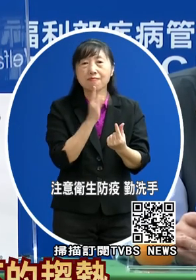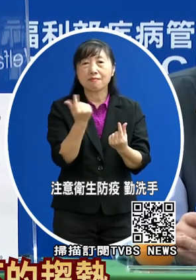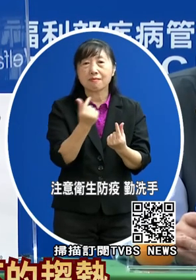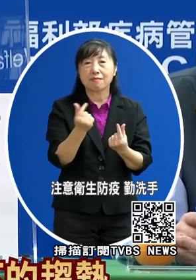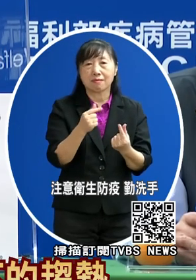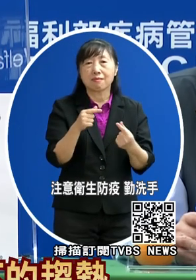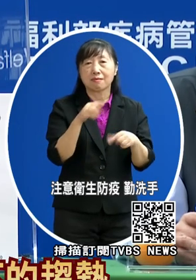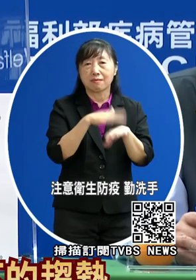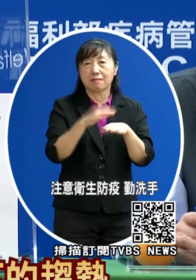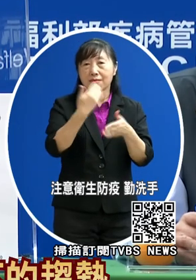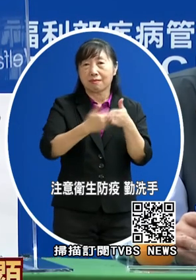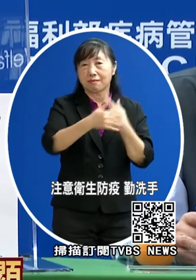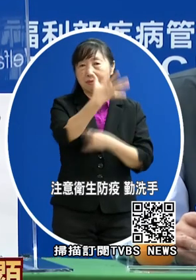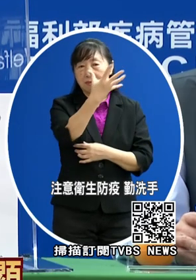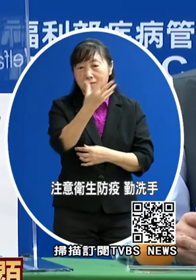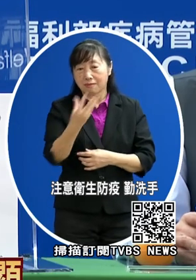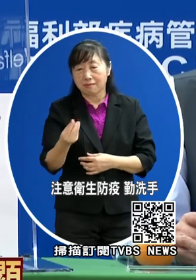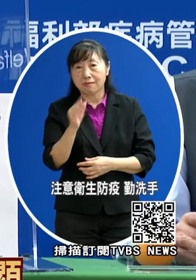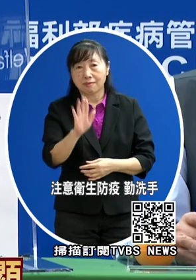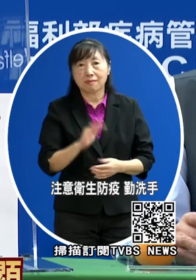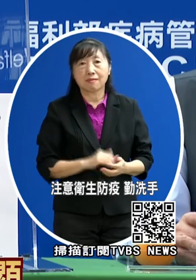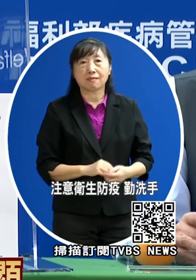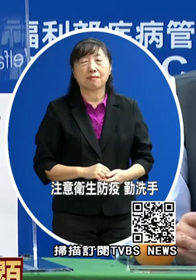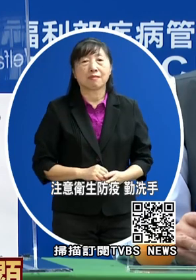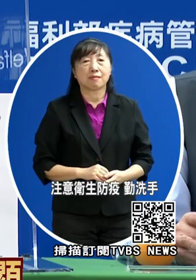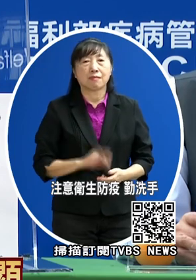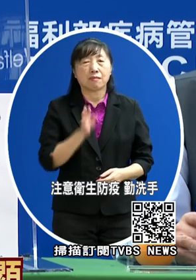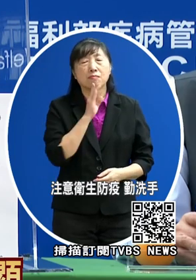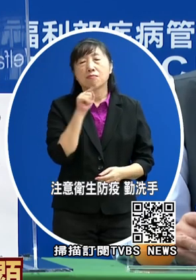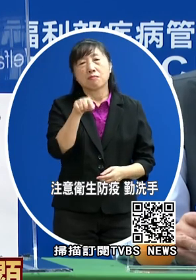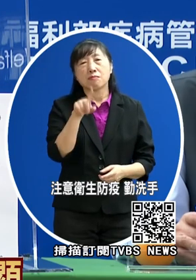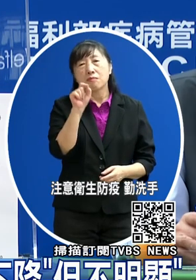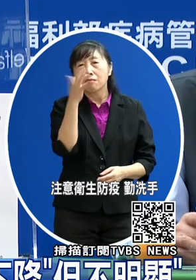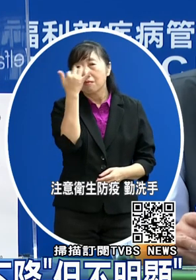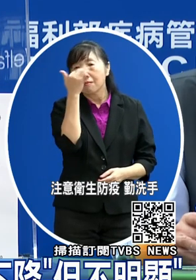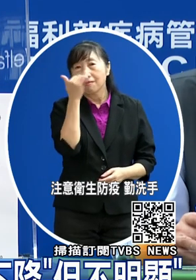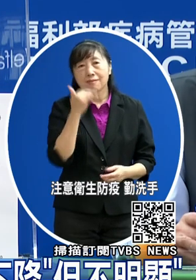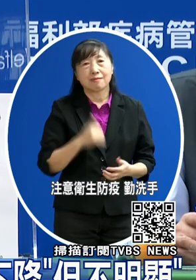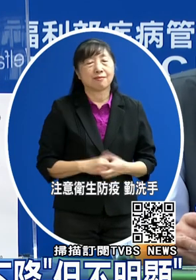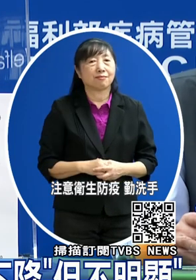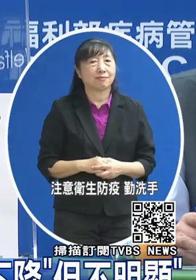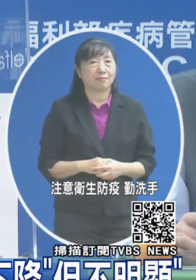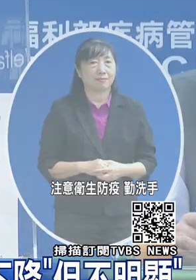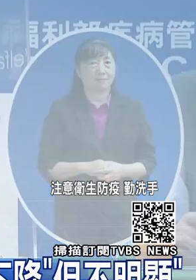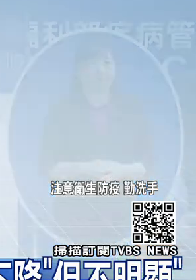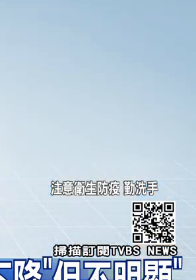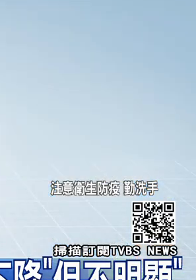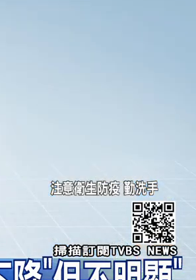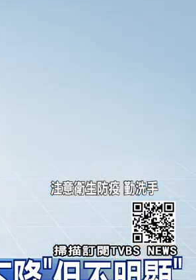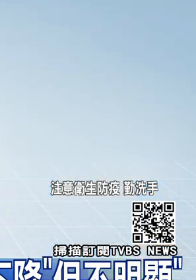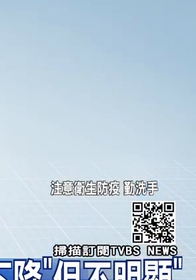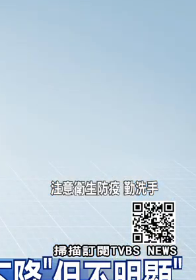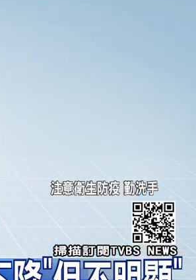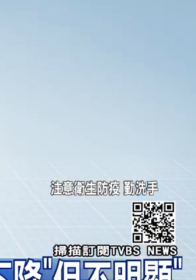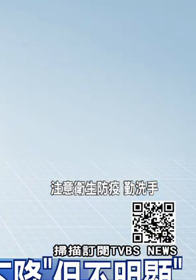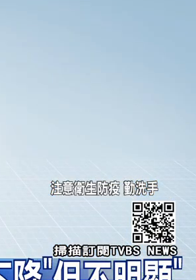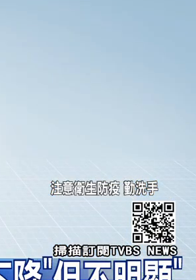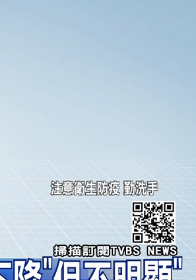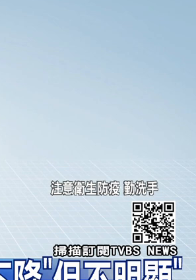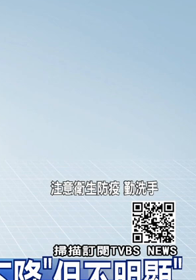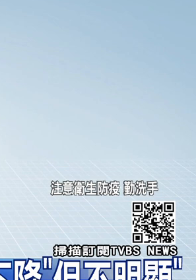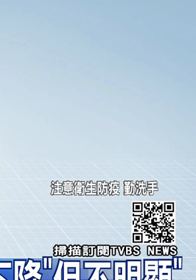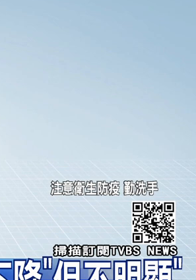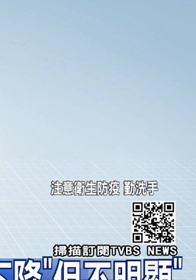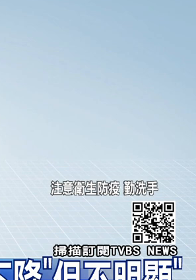下的一个趋势，不过哈状态并不明显哈。 话说的还是保守，疫情尚未趋缓，10号增